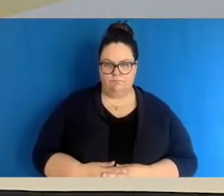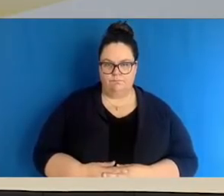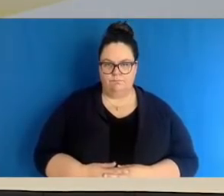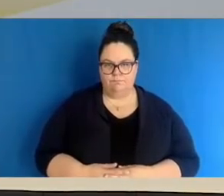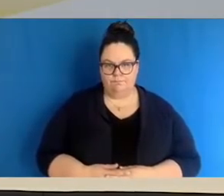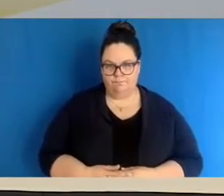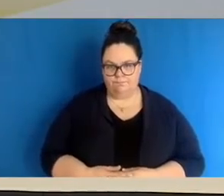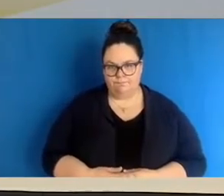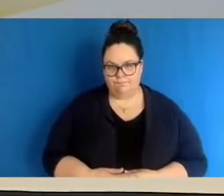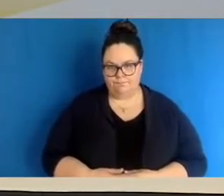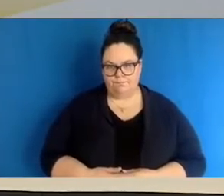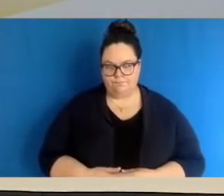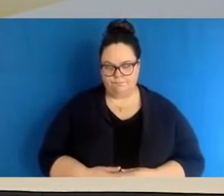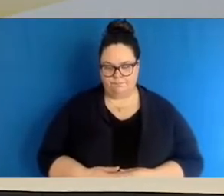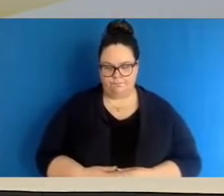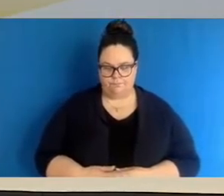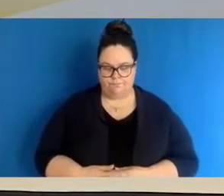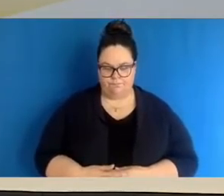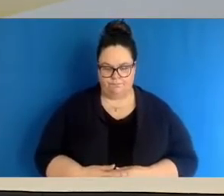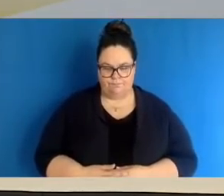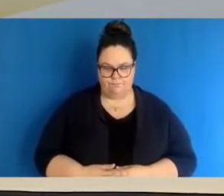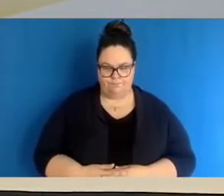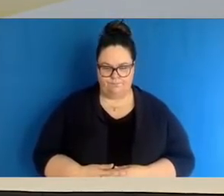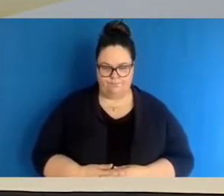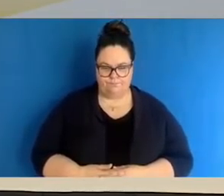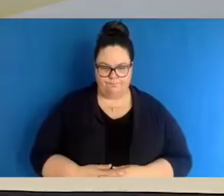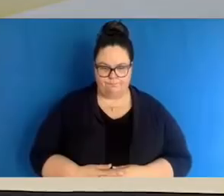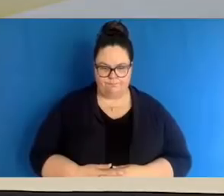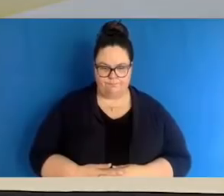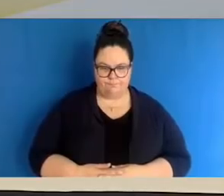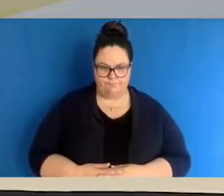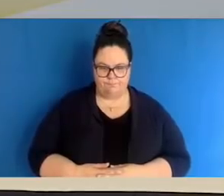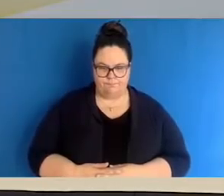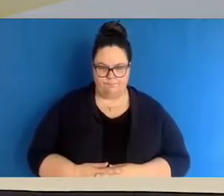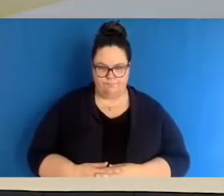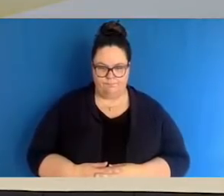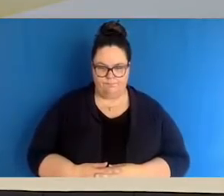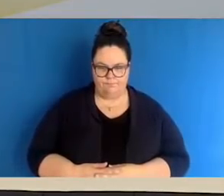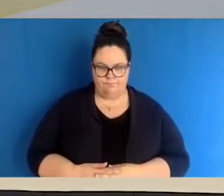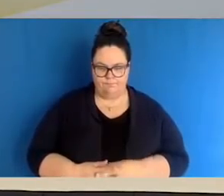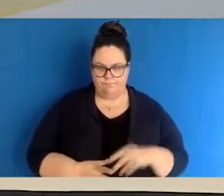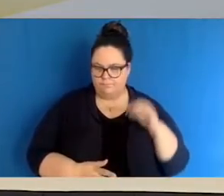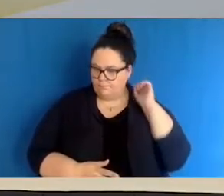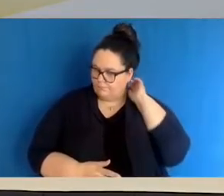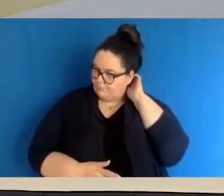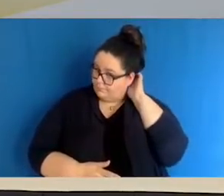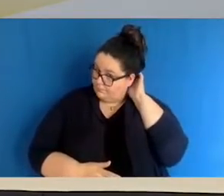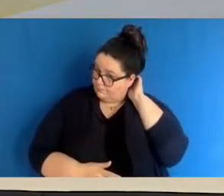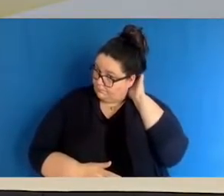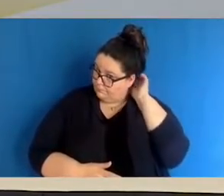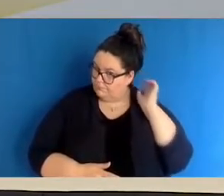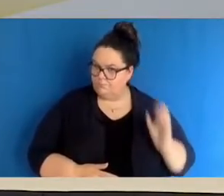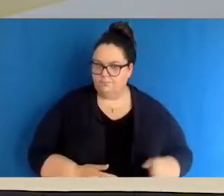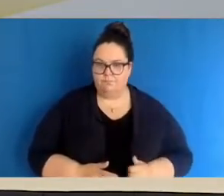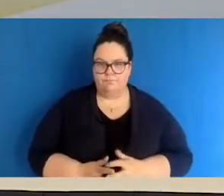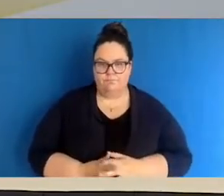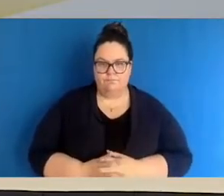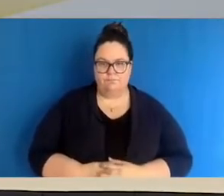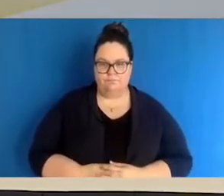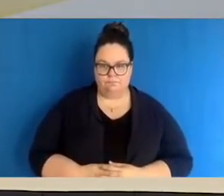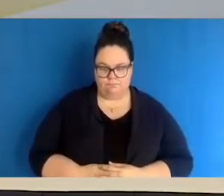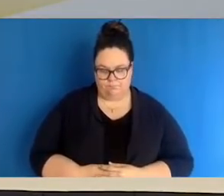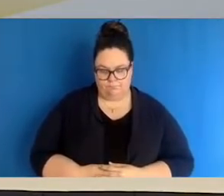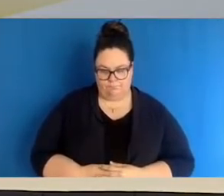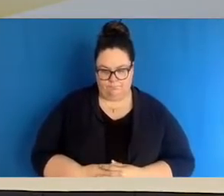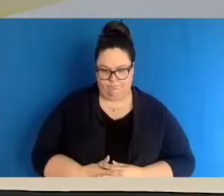qu'on en a appris des choses de l'année passée, mais on veut qu'ils soient vaccinés le plus grand nombre